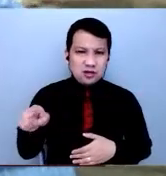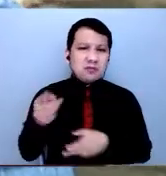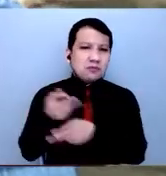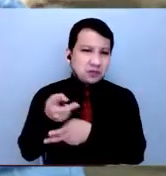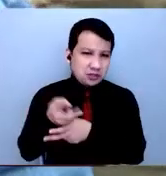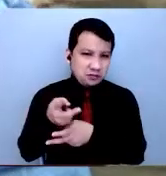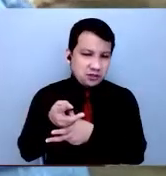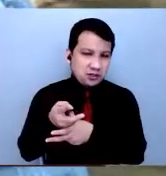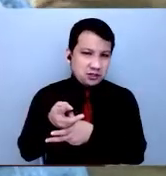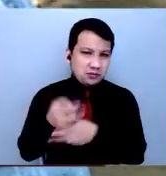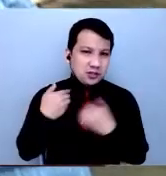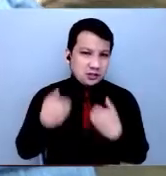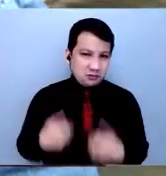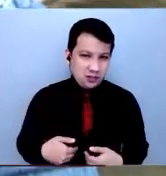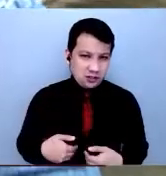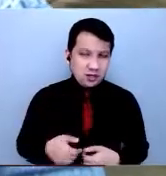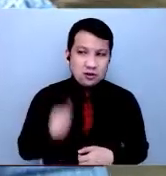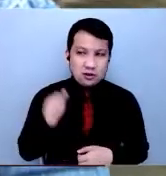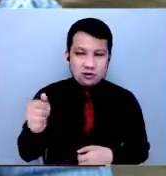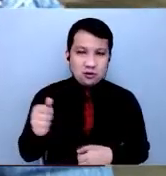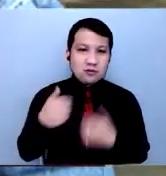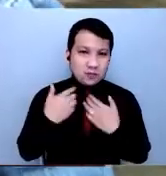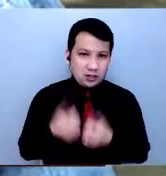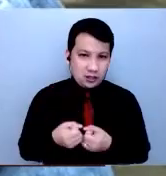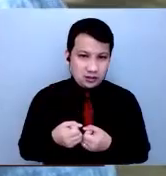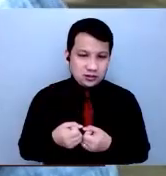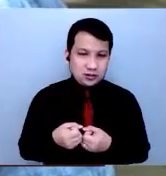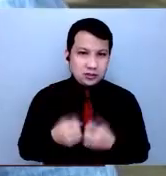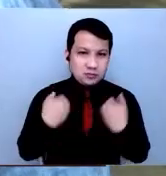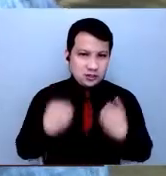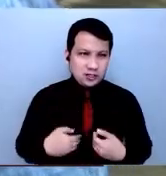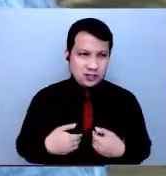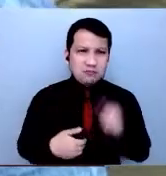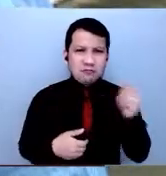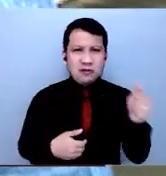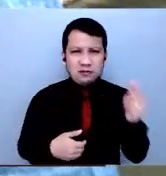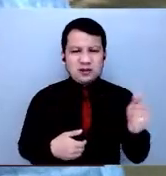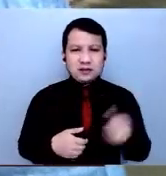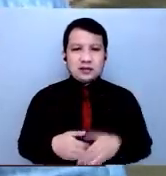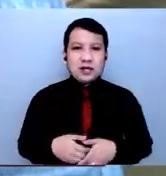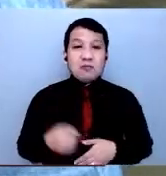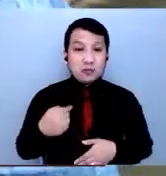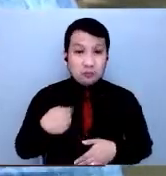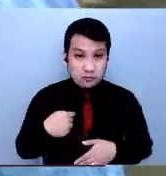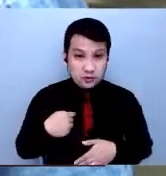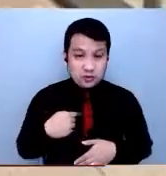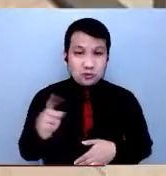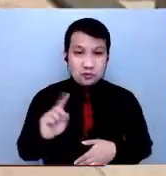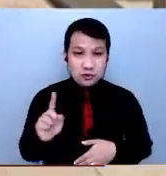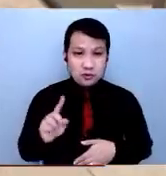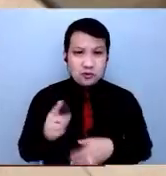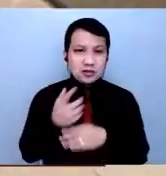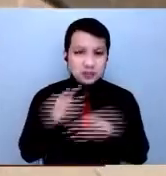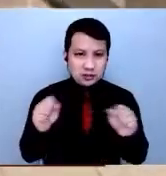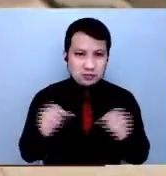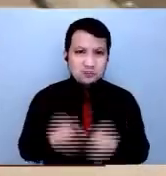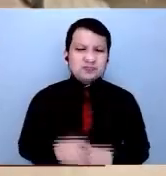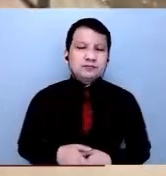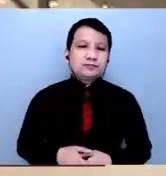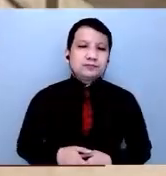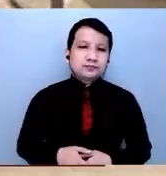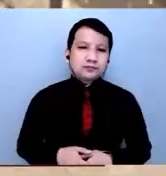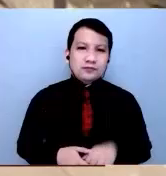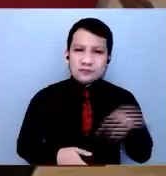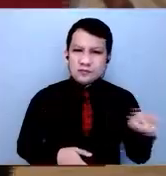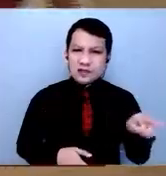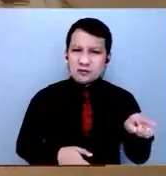rin ng pangangatawan siguro. Saka yung palakasan na rin sa immune system, bahala na. Pero para sa akin, safe naman po. Ang ibang